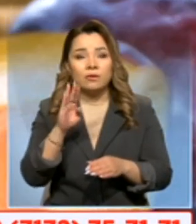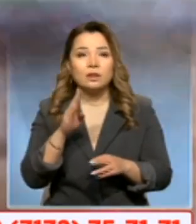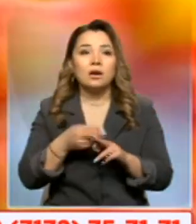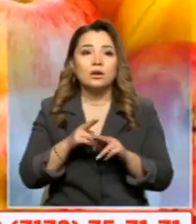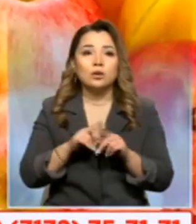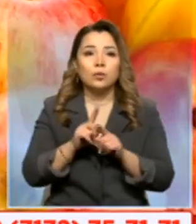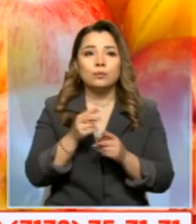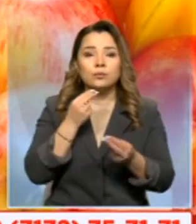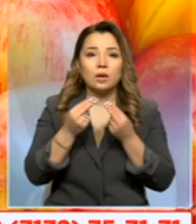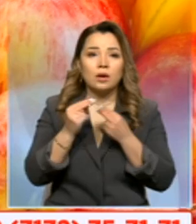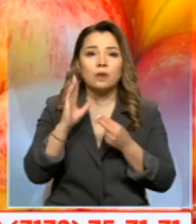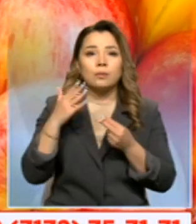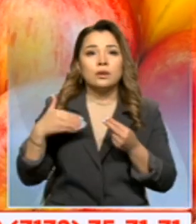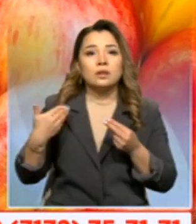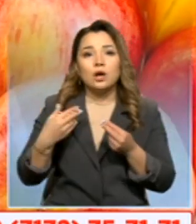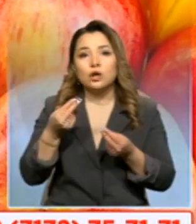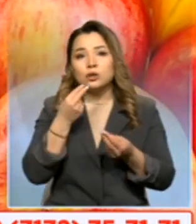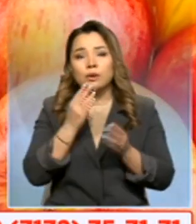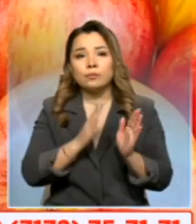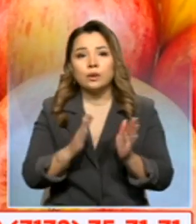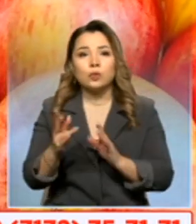жеміс-жидектерді үзбей жеуге тырысқаныңыз абзал.